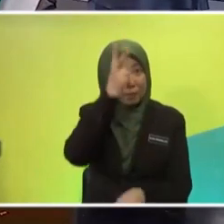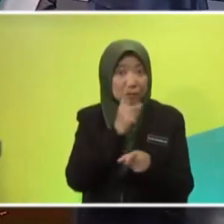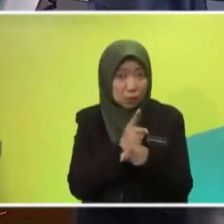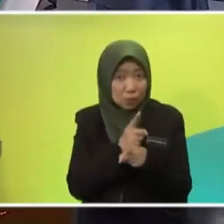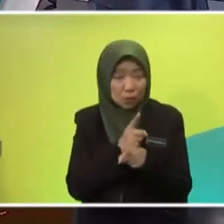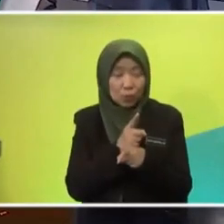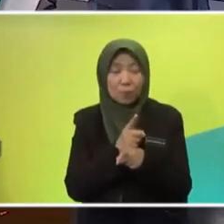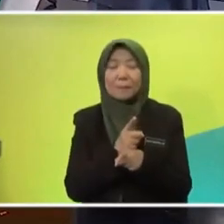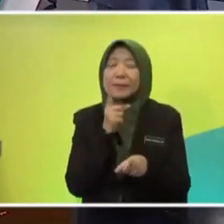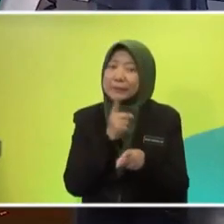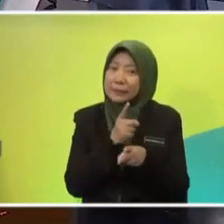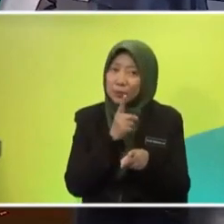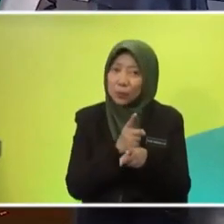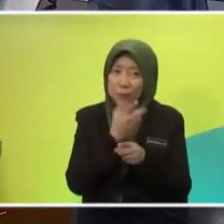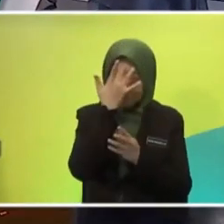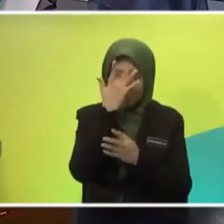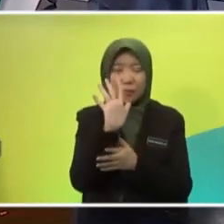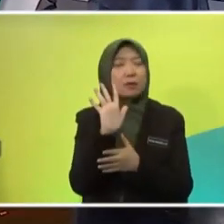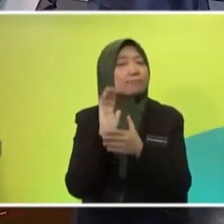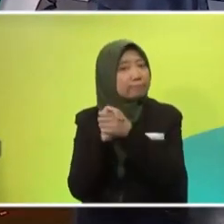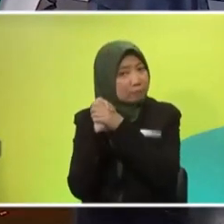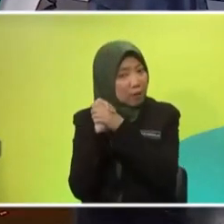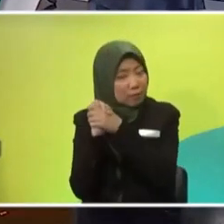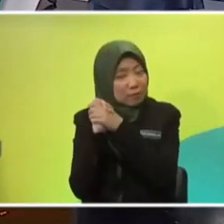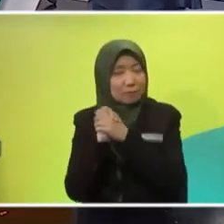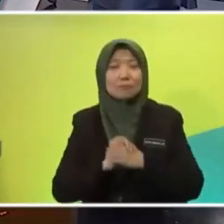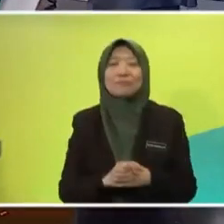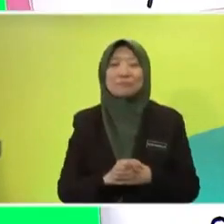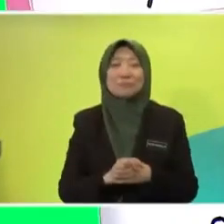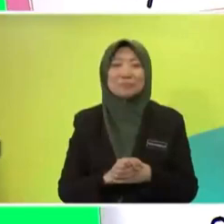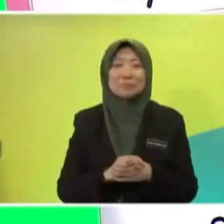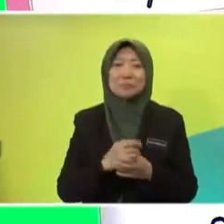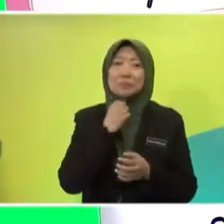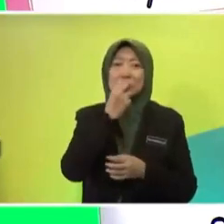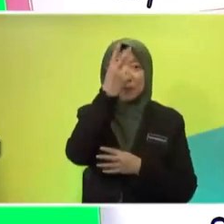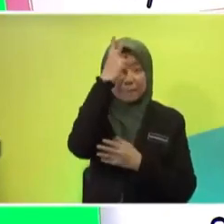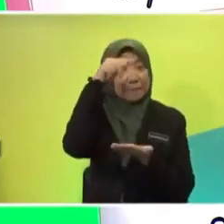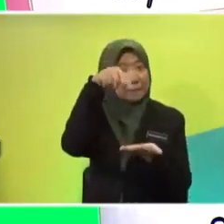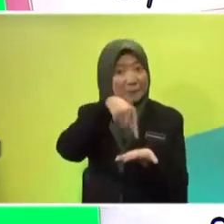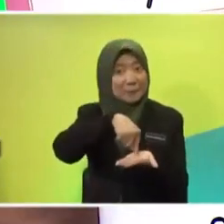sekali Kak Rina. Tahniah. Kita ada kambing dekat sini adik-adik.